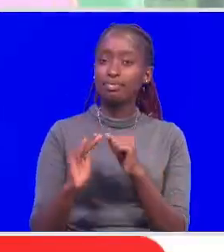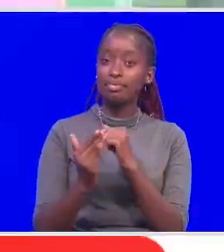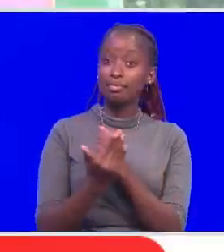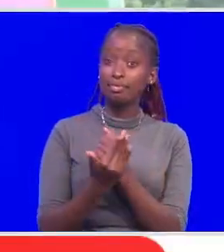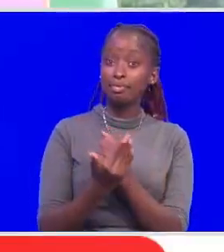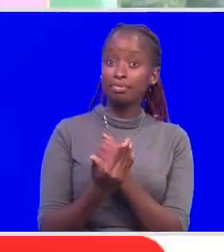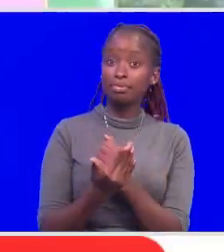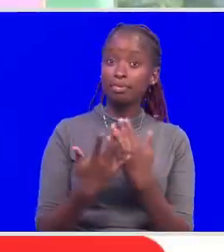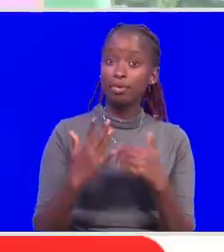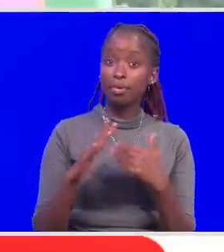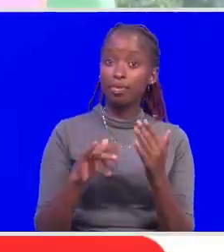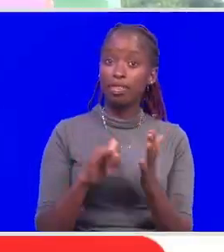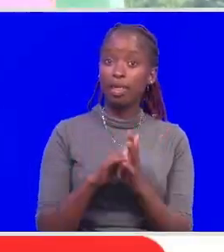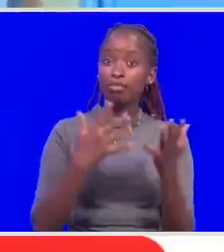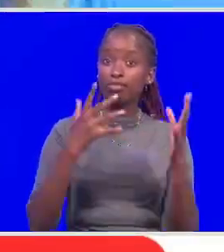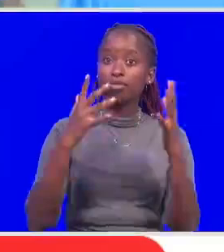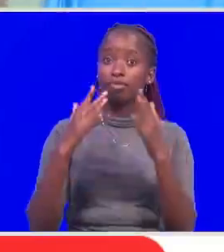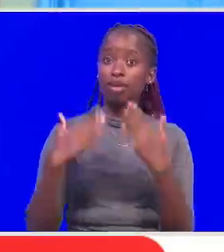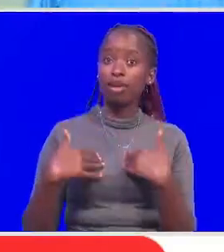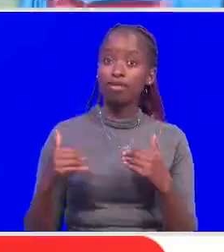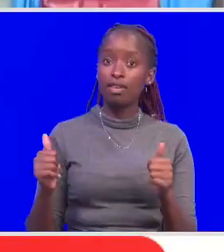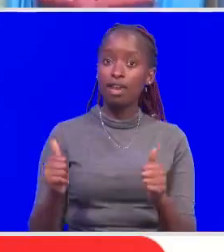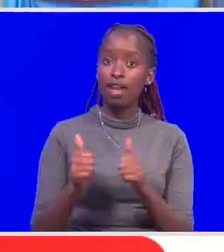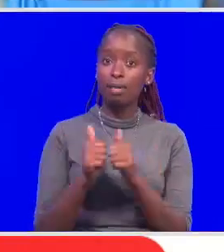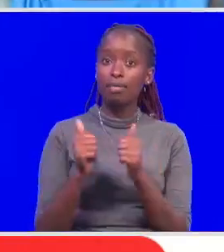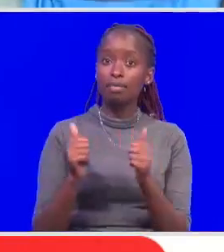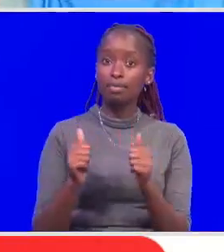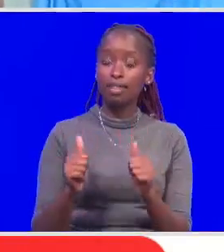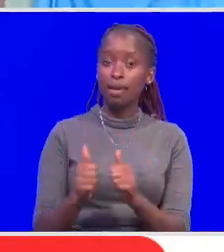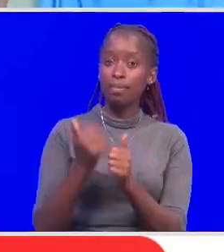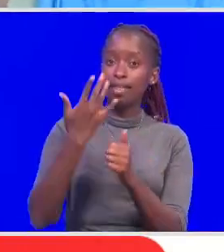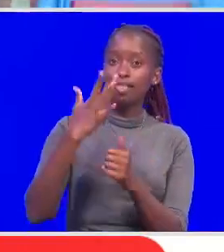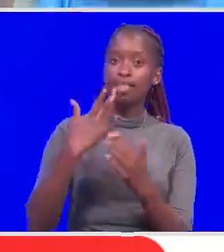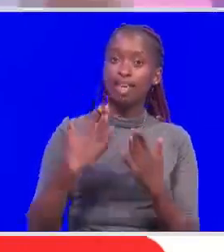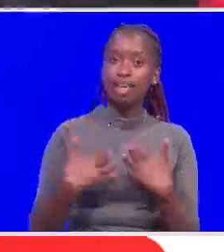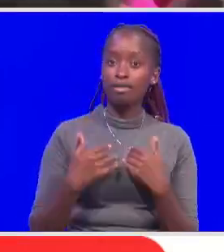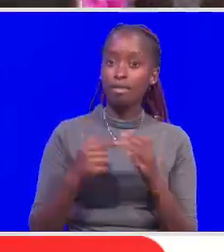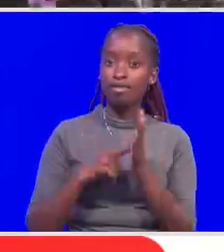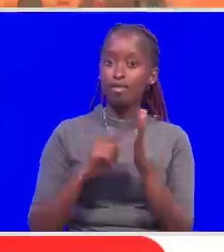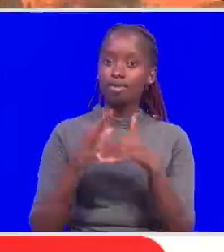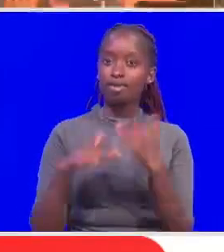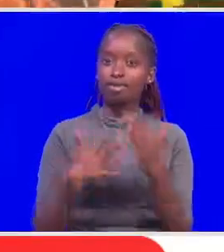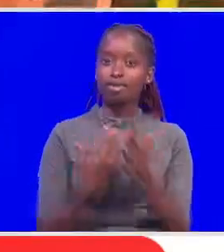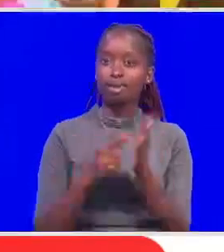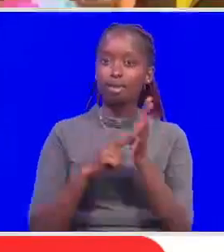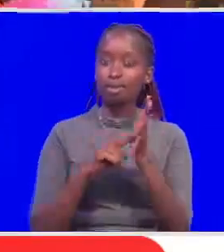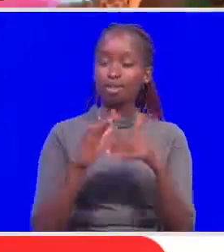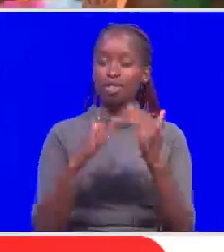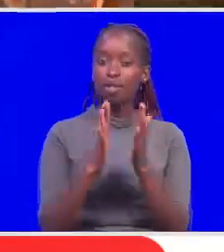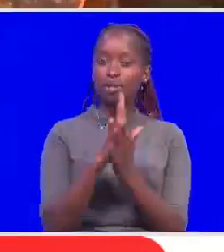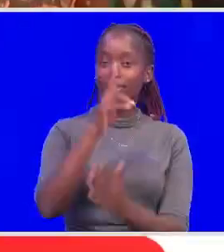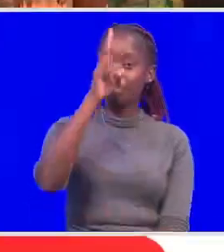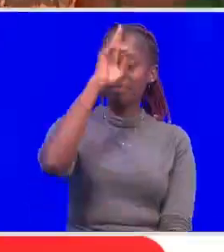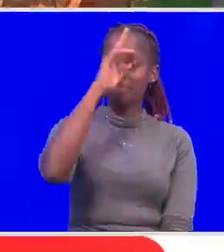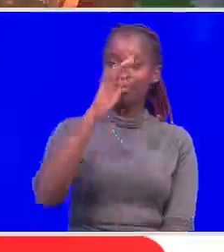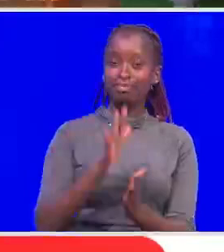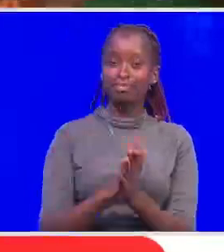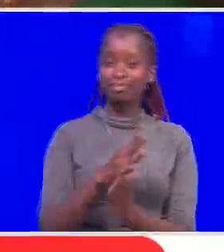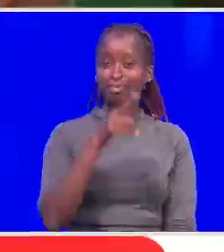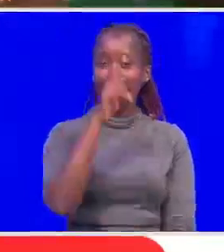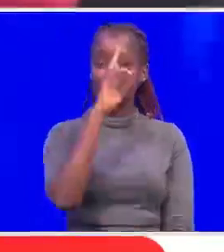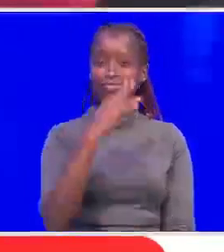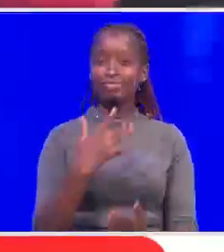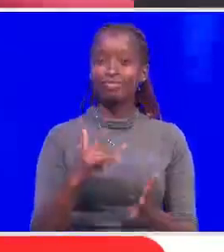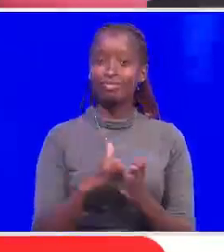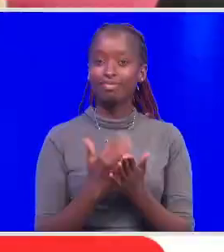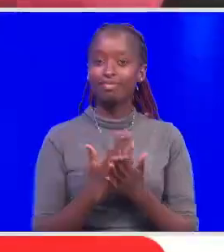Burudani ya kukata na shoka ikiwa imeandaliwa, yakiwemo maonyesho ya askari wa jeshi na polisi. Tukio hilo lilikuwa